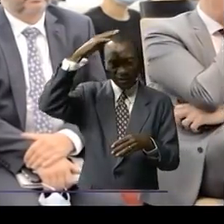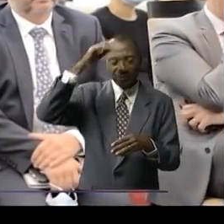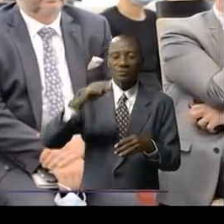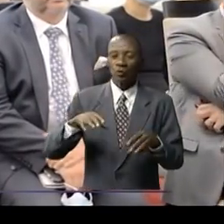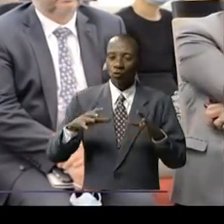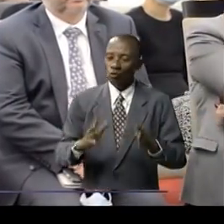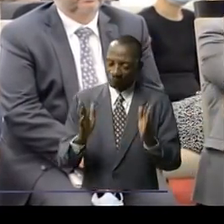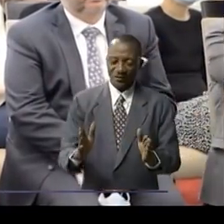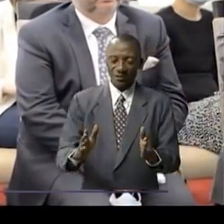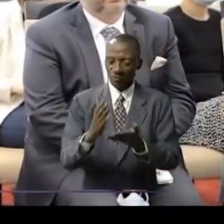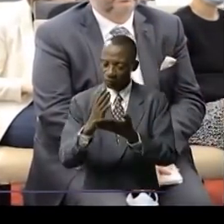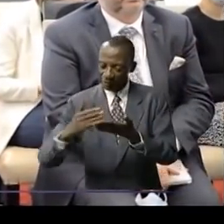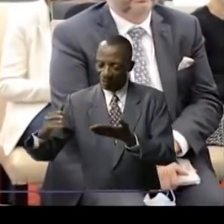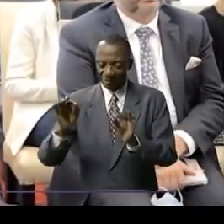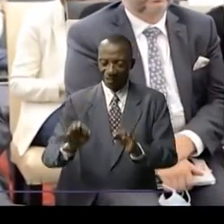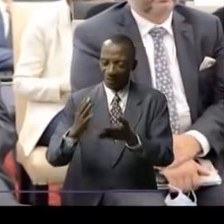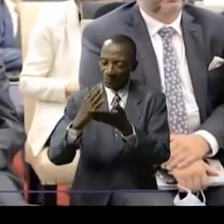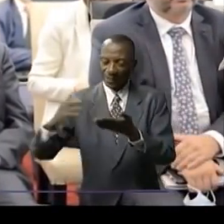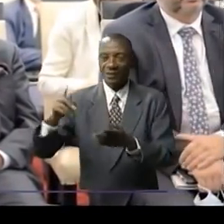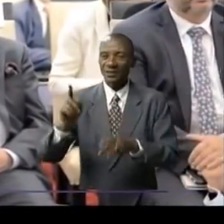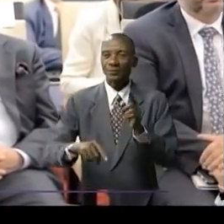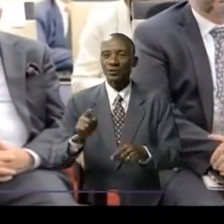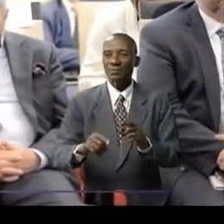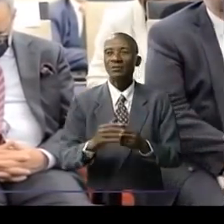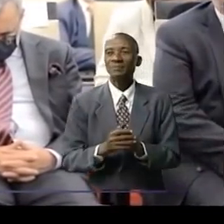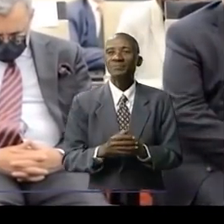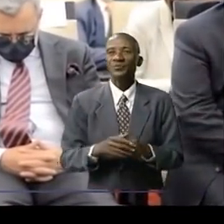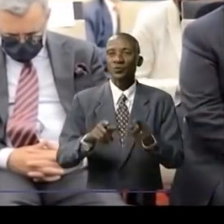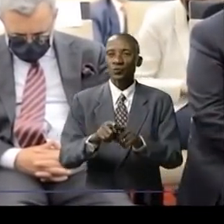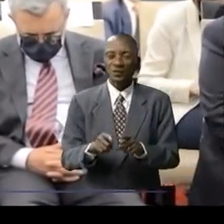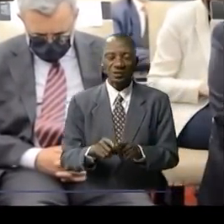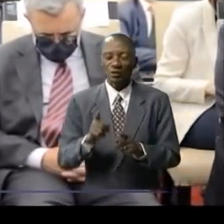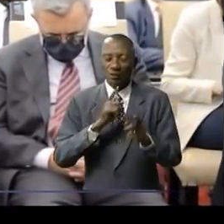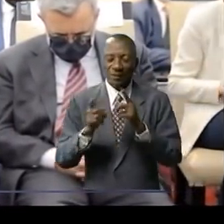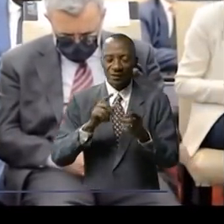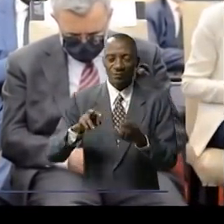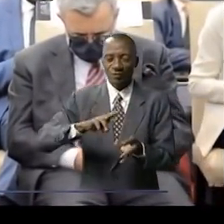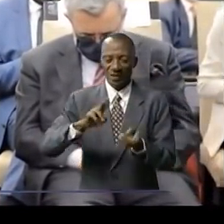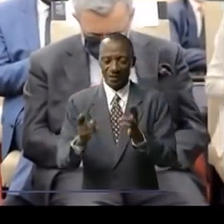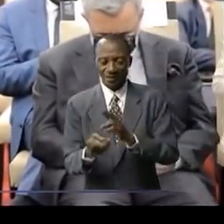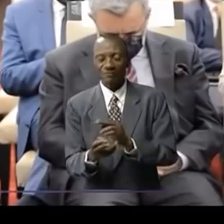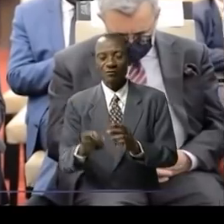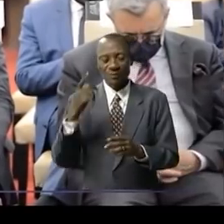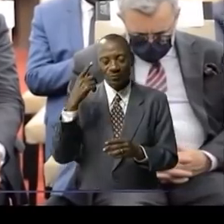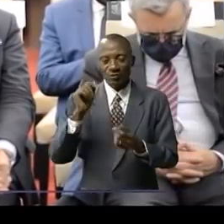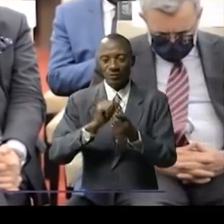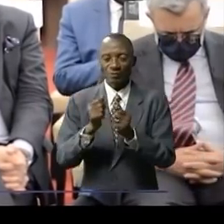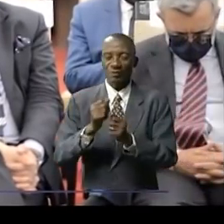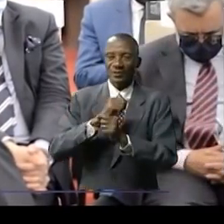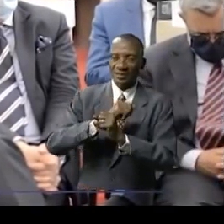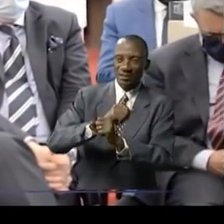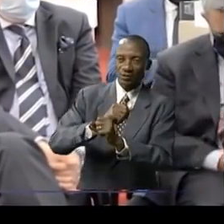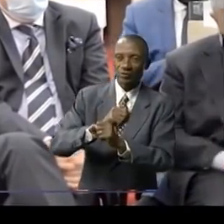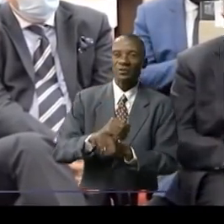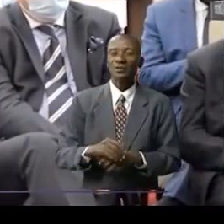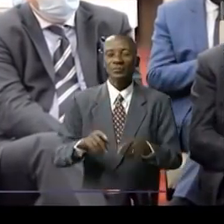également l'engagement politique des autorités congolaises en matière de réforme des secteurs de sécurité et encourage la poursuite de leur mise